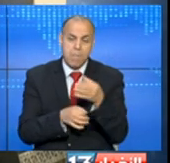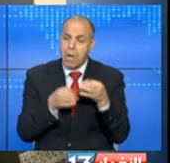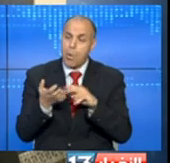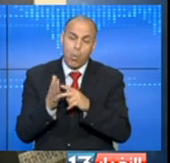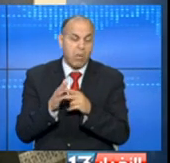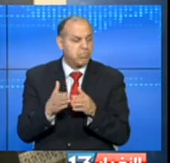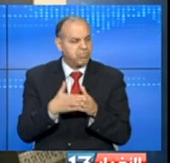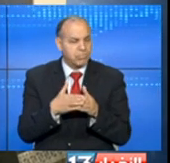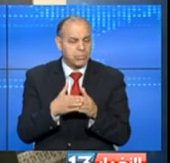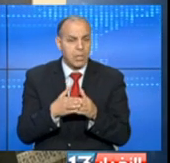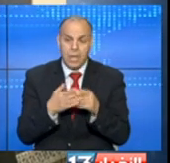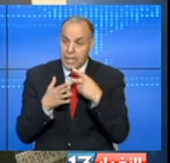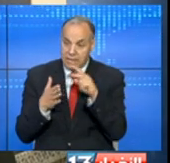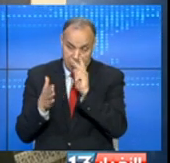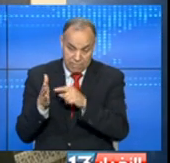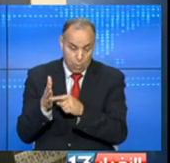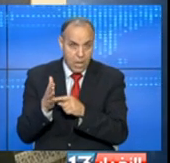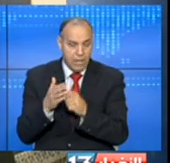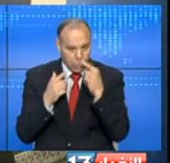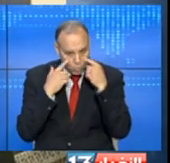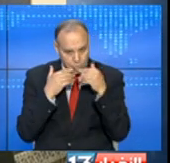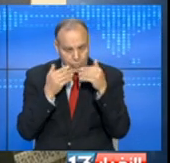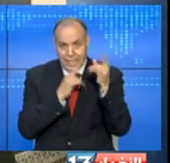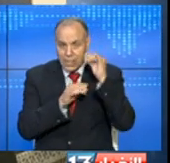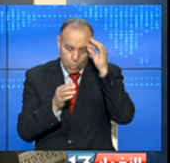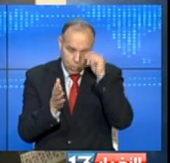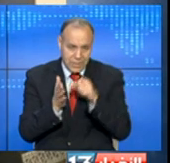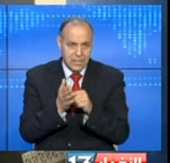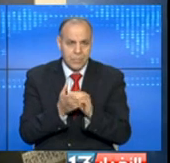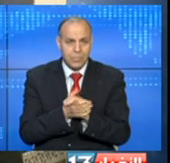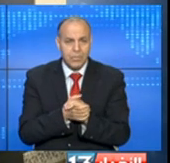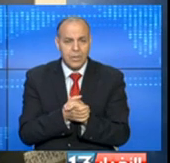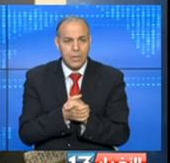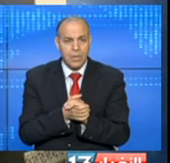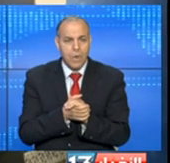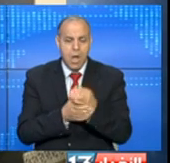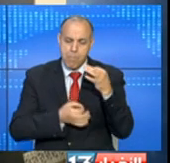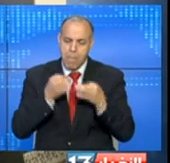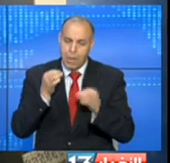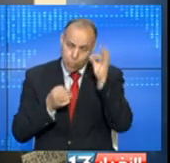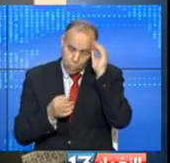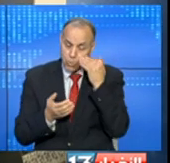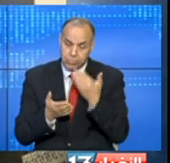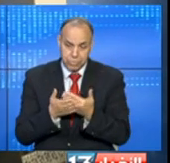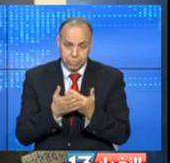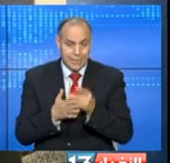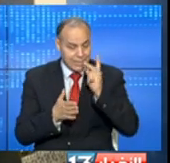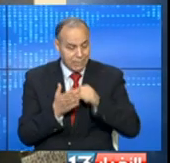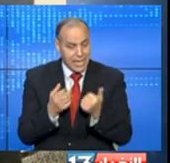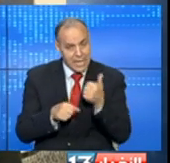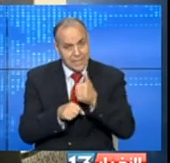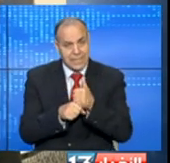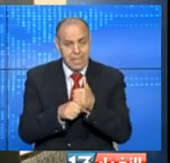اتفاق اه اه ستشهد عليه تاريخ تونس وتاريخ القضاء التونسي اتفاق ياسس الى